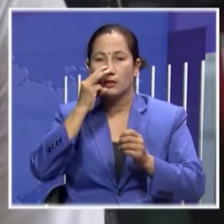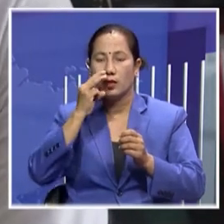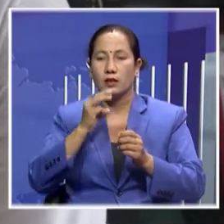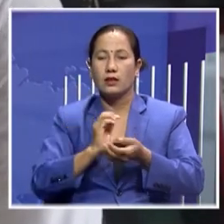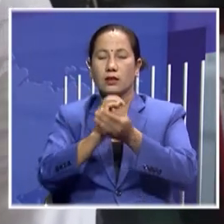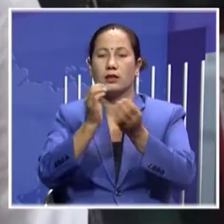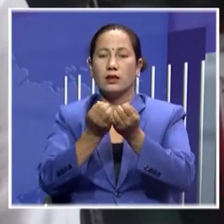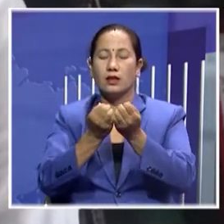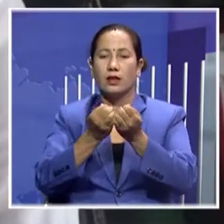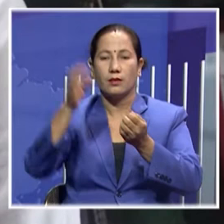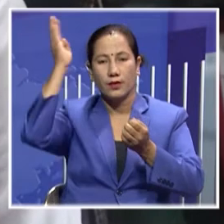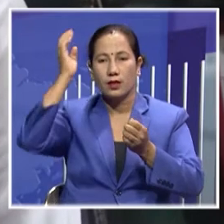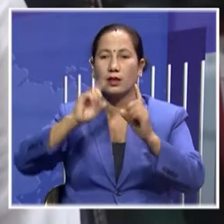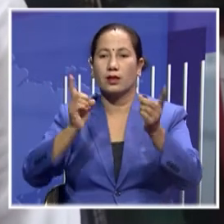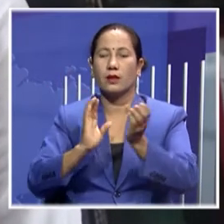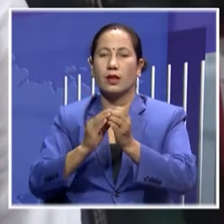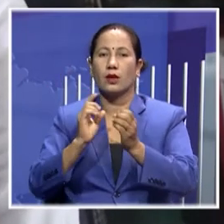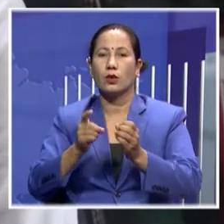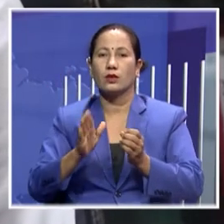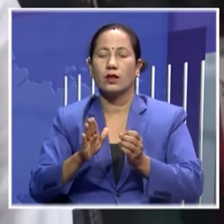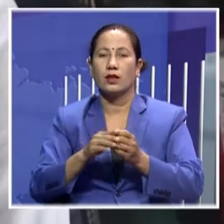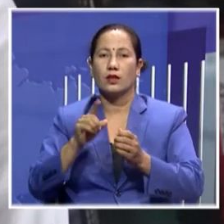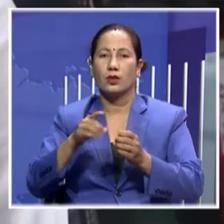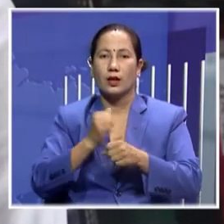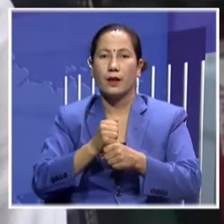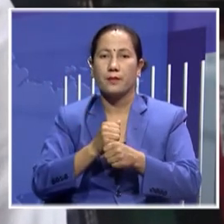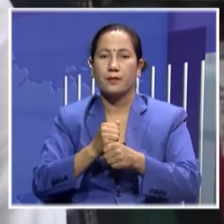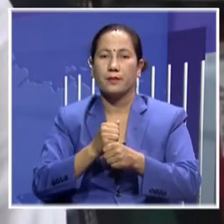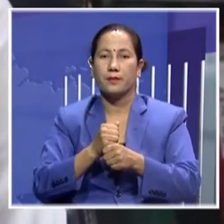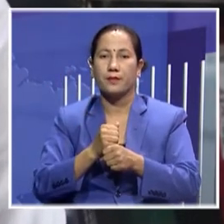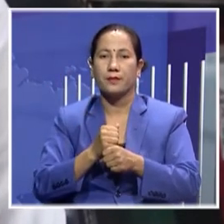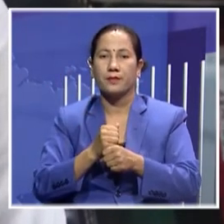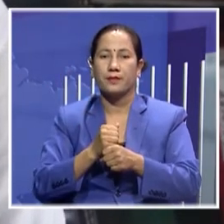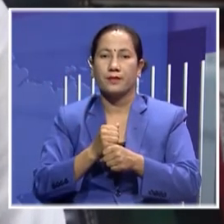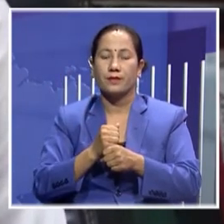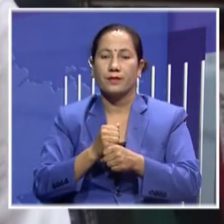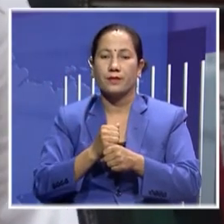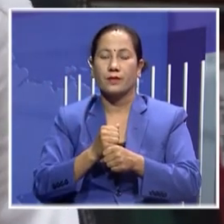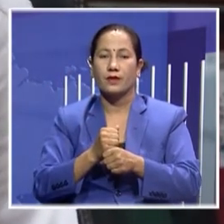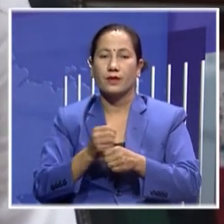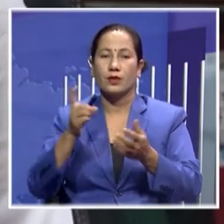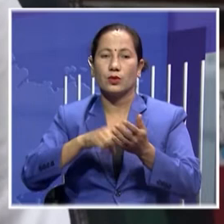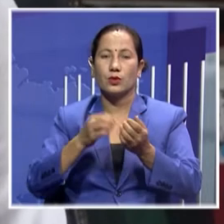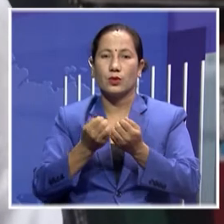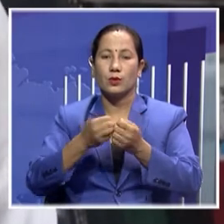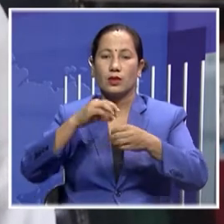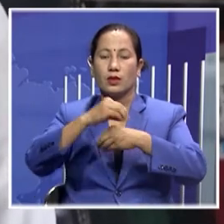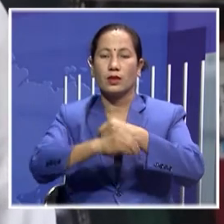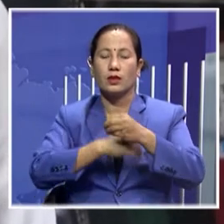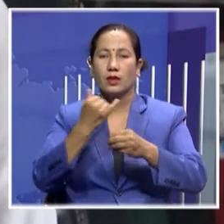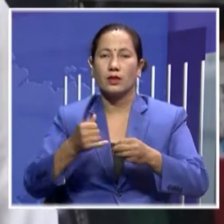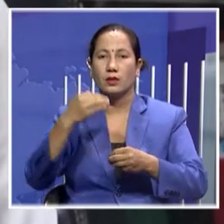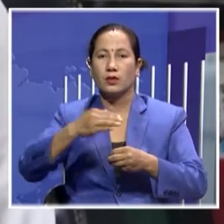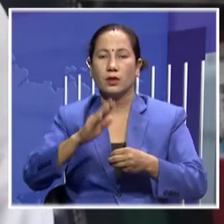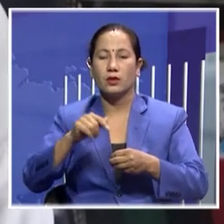काम चाहिँ धनगढी नगरपालिकाको हुन्छ। खास गरिकन त्यो काम चाहिँ सम्पन्न हुने समय आउने अषाढ मसान्तसम्म समय हो,